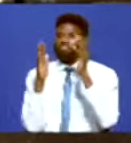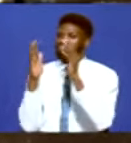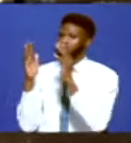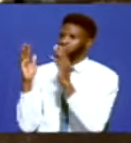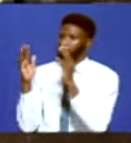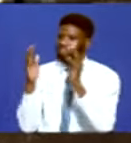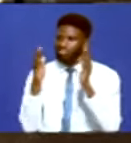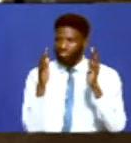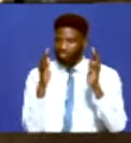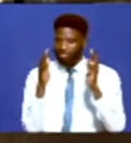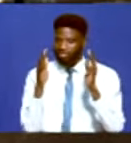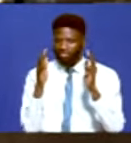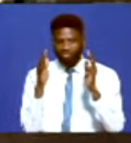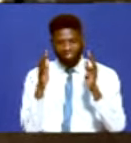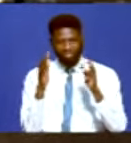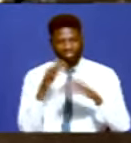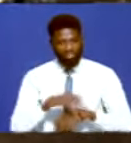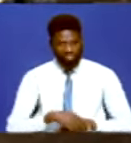Ngoja,